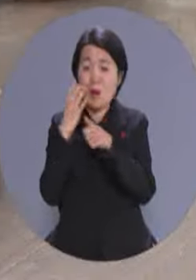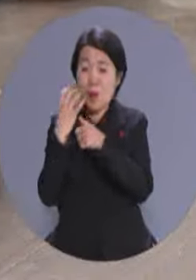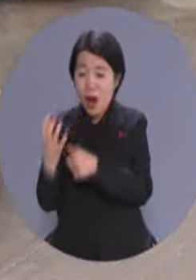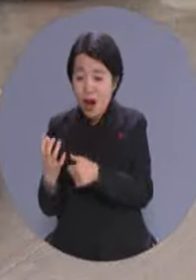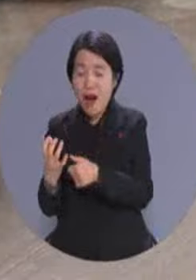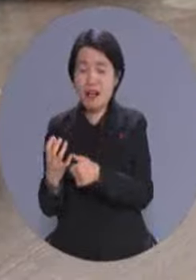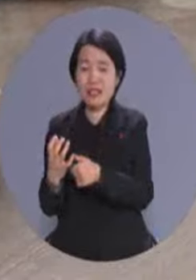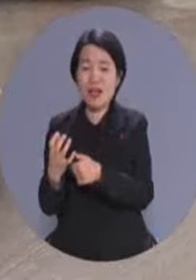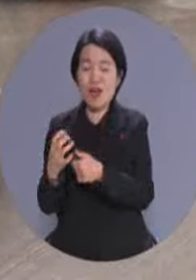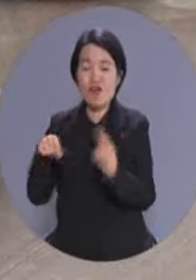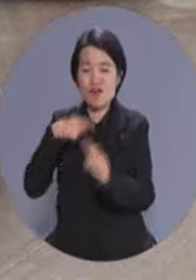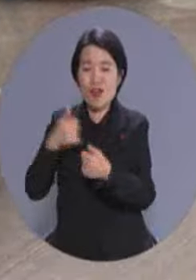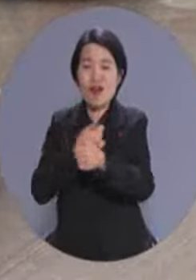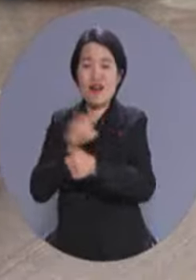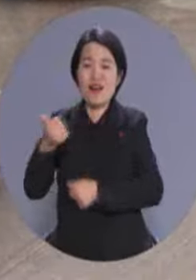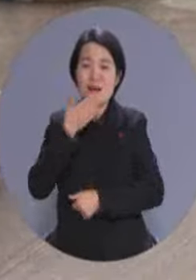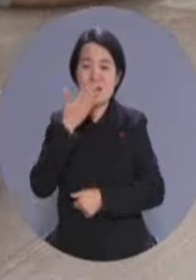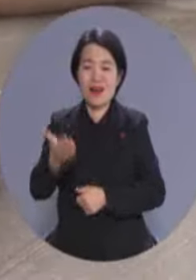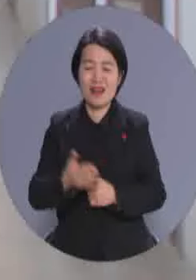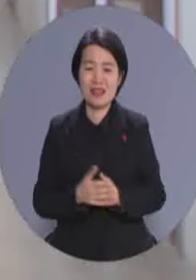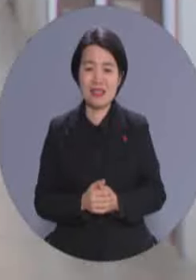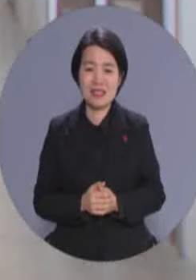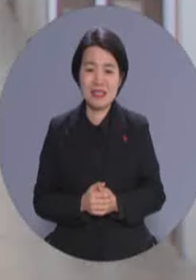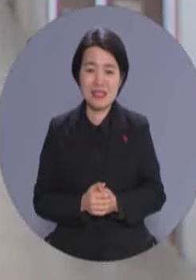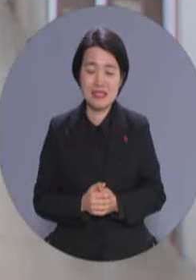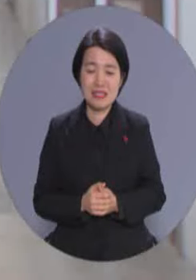개발해 위기를 극복했습니다